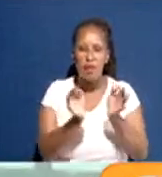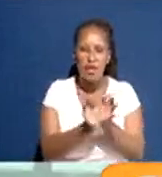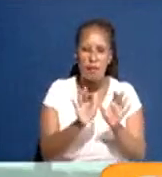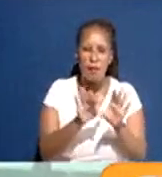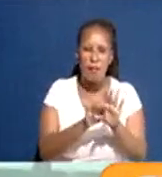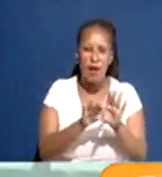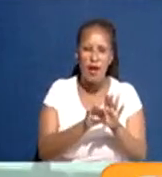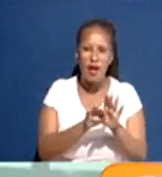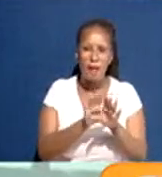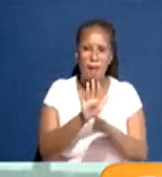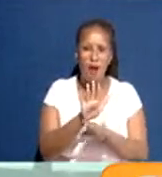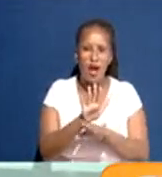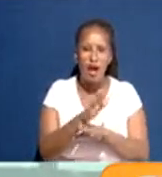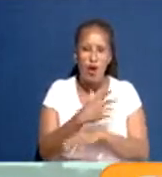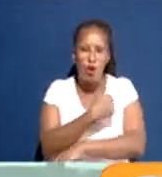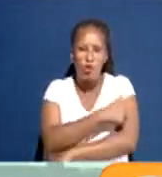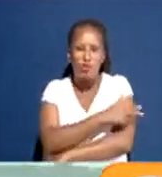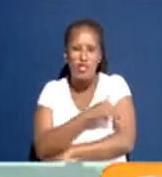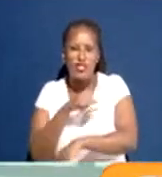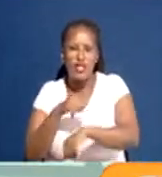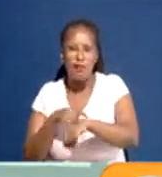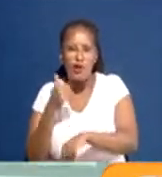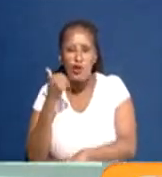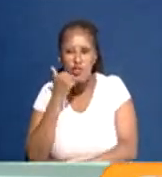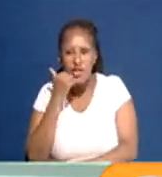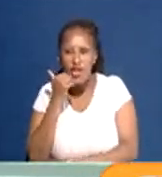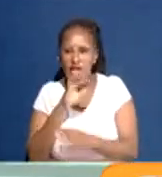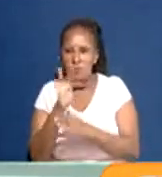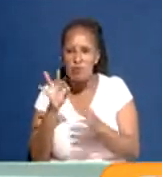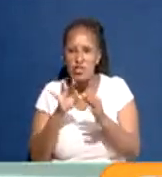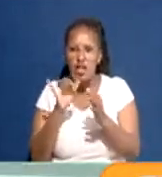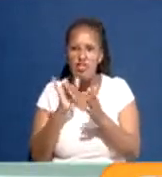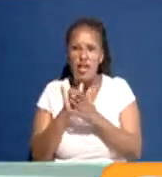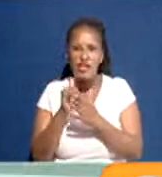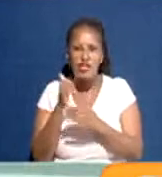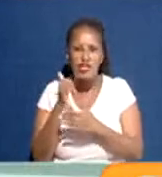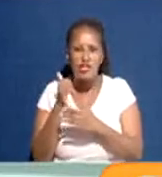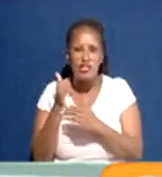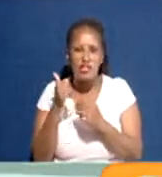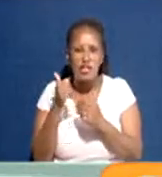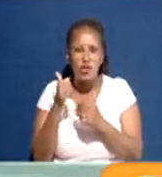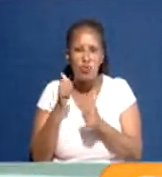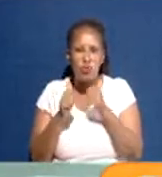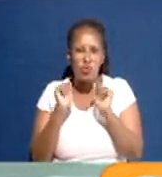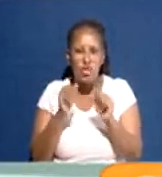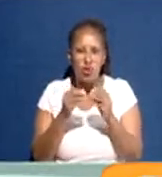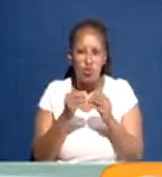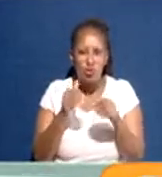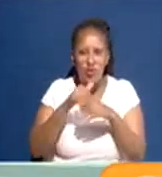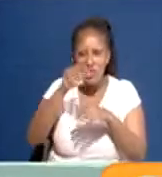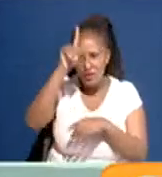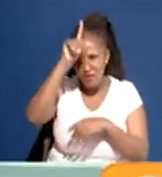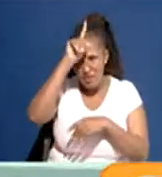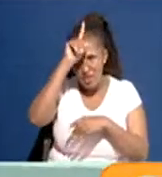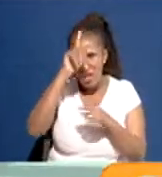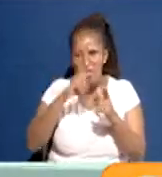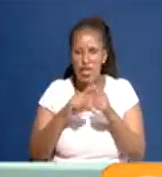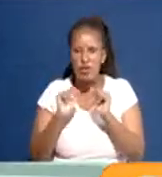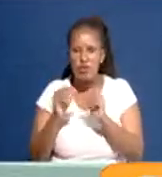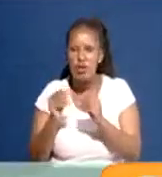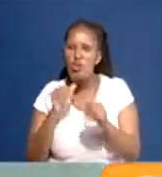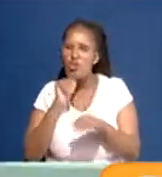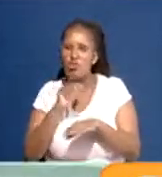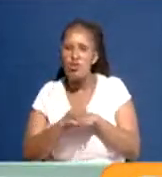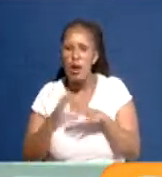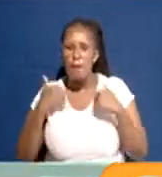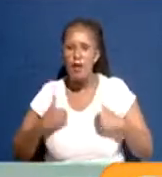Kwanza tuna ile ambayo tunaweza kumalizana nayo kule mashinani, tumalizana nayo. Hakuna haja ya mtu mwenye ako na